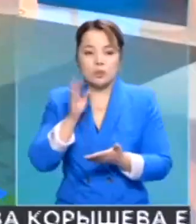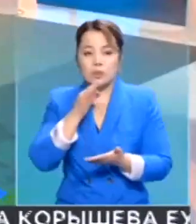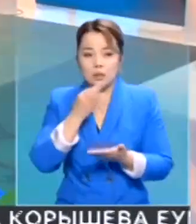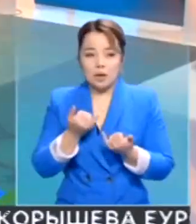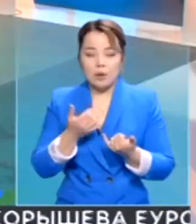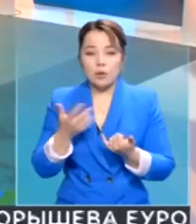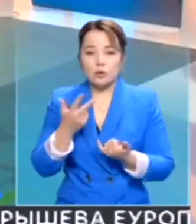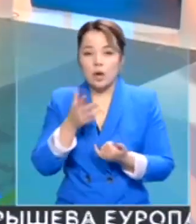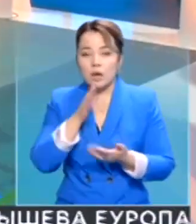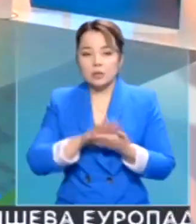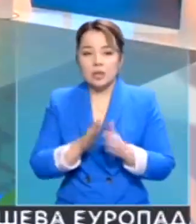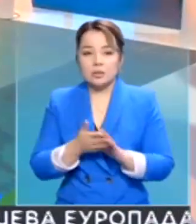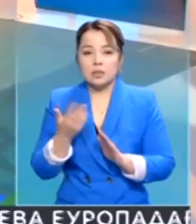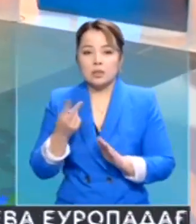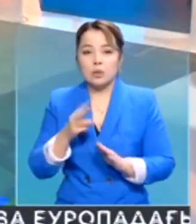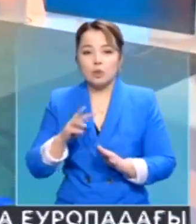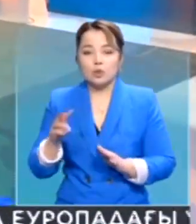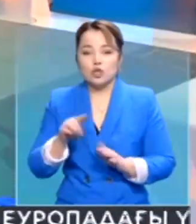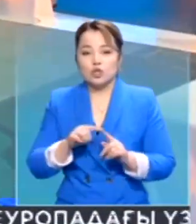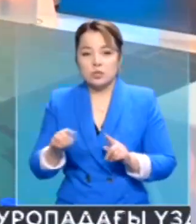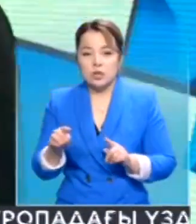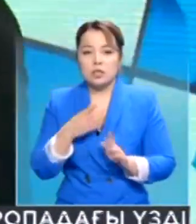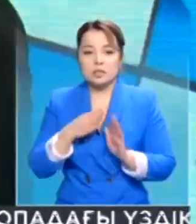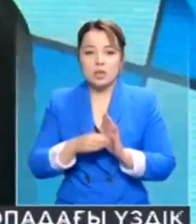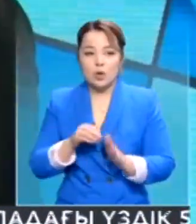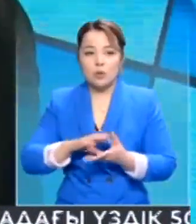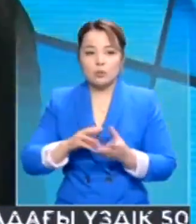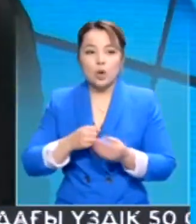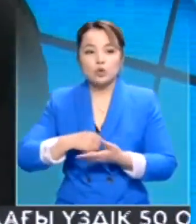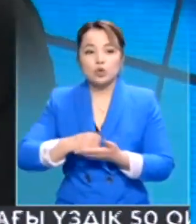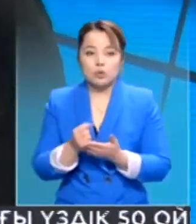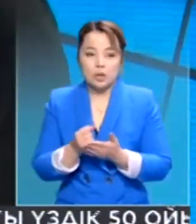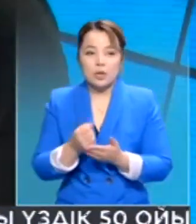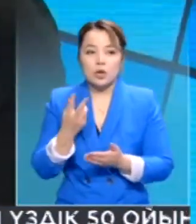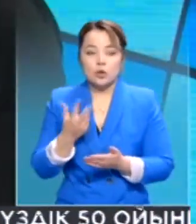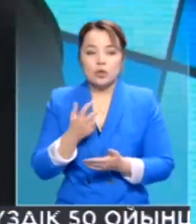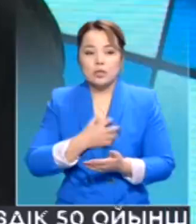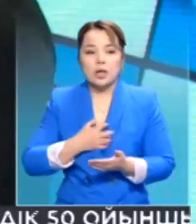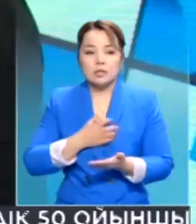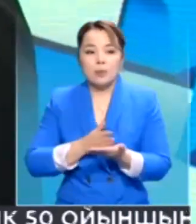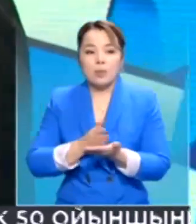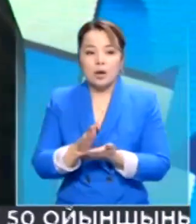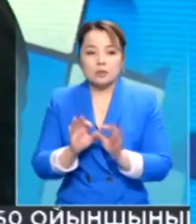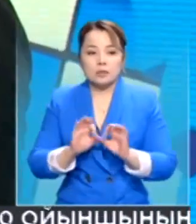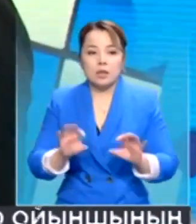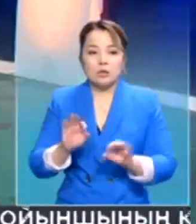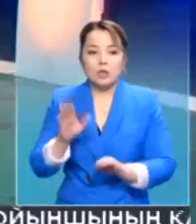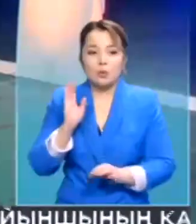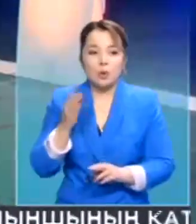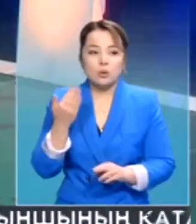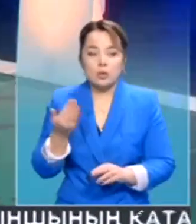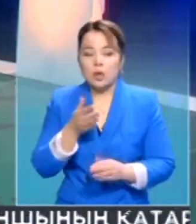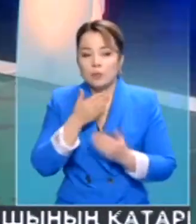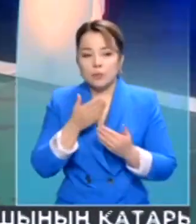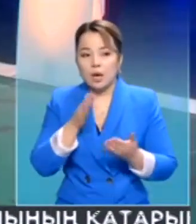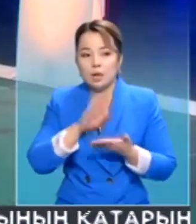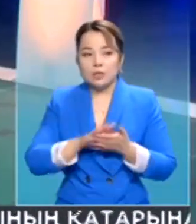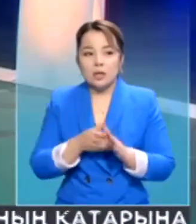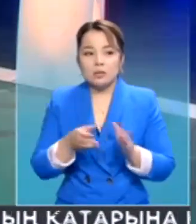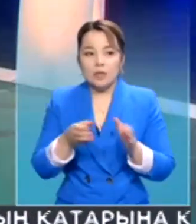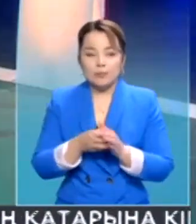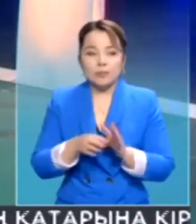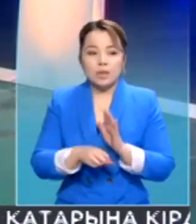Ал үшінші кезеңде 2 минут ішінде сайлауалды тұғырнамасының 3 негізгі бағытына тоқталады. Соңғы кезеңде партия